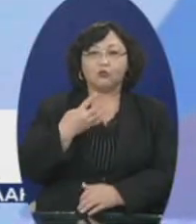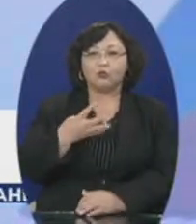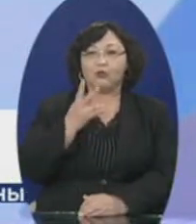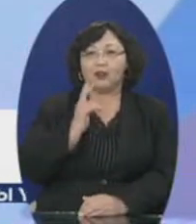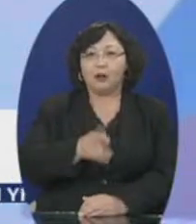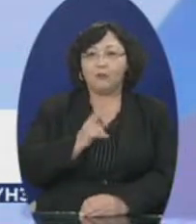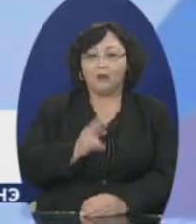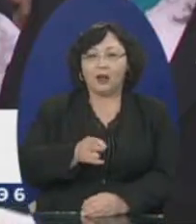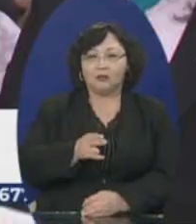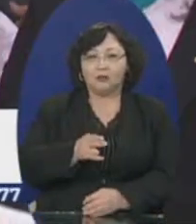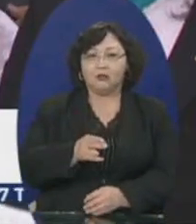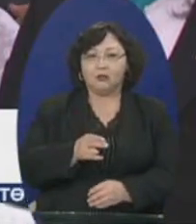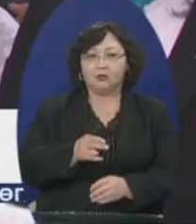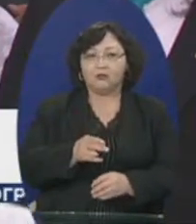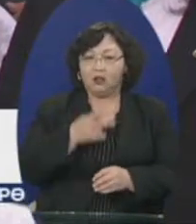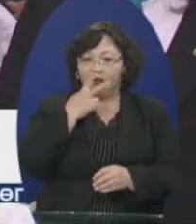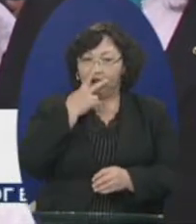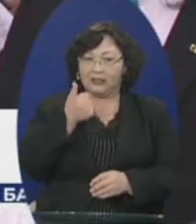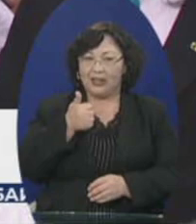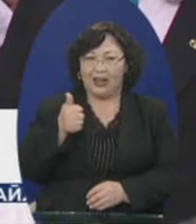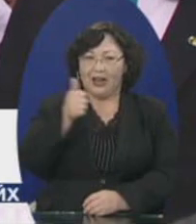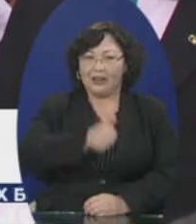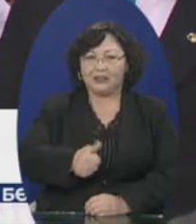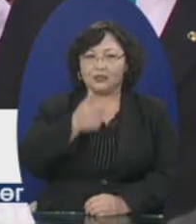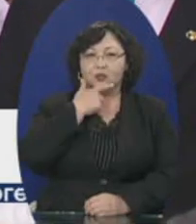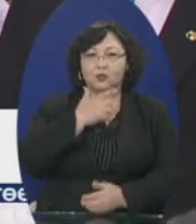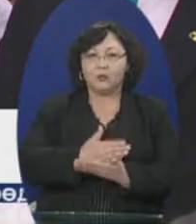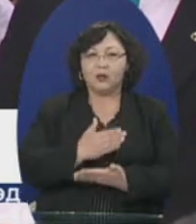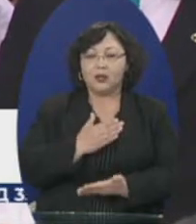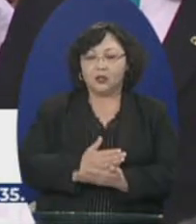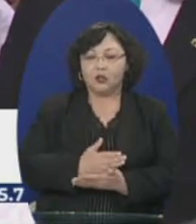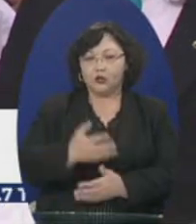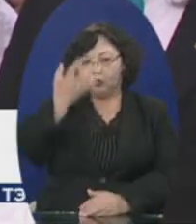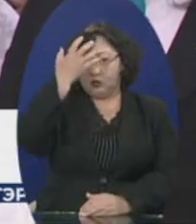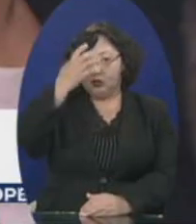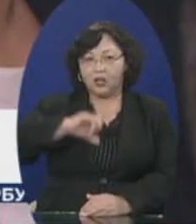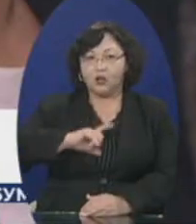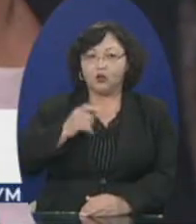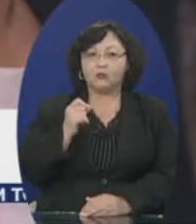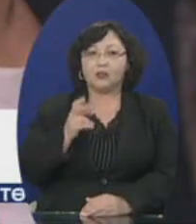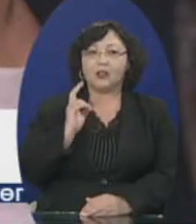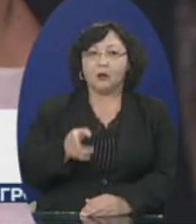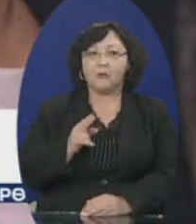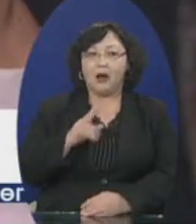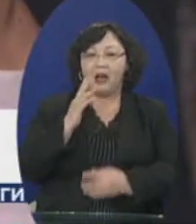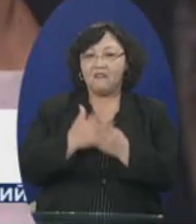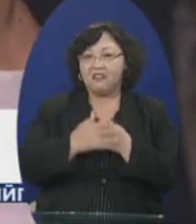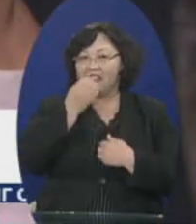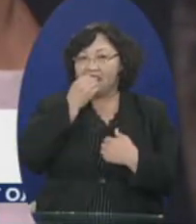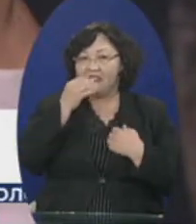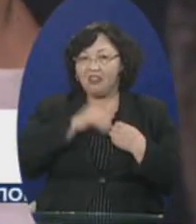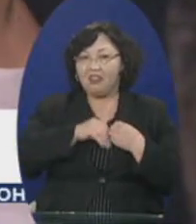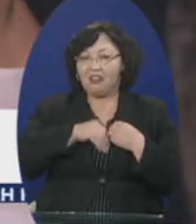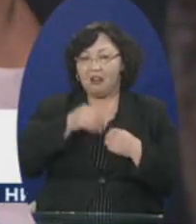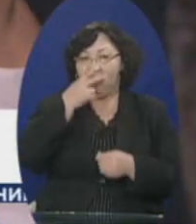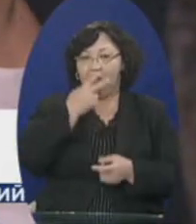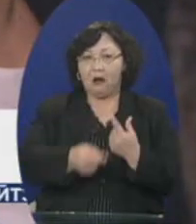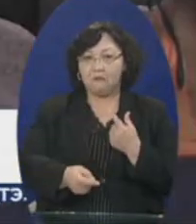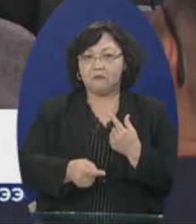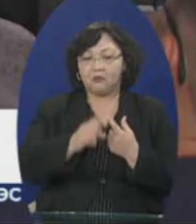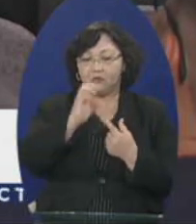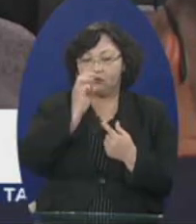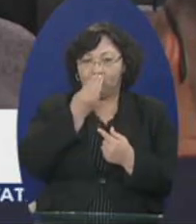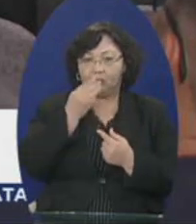компанид ноогдож байгаа нь хангалтгүй үзүүлэлт. За энэ нь нэг талаараа төрийн өмчит компаниудад авилгал хүн суртал байгаагийн илрэл, иймээс